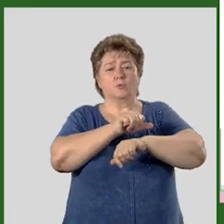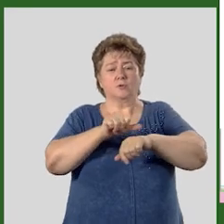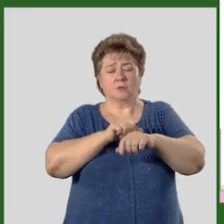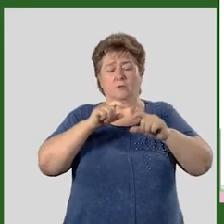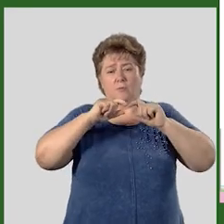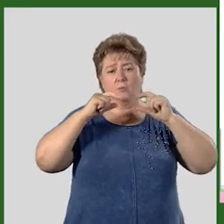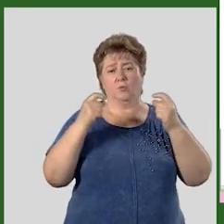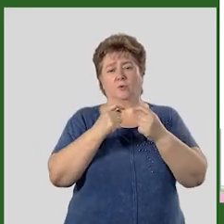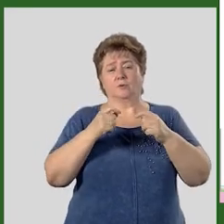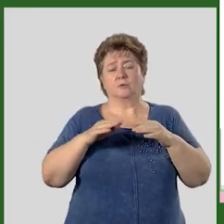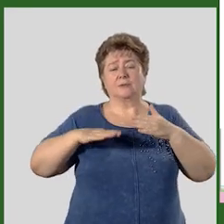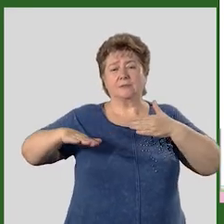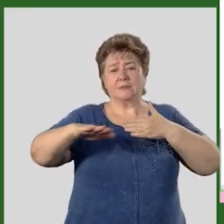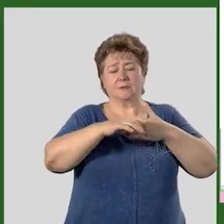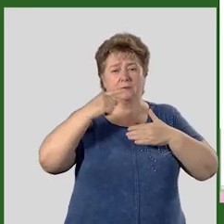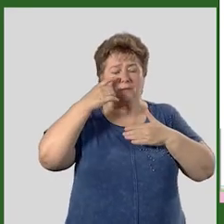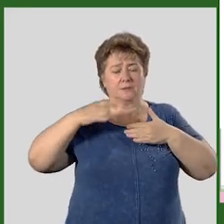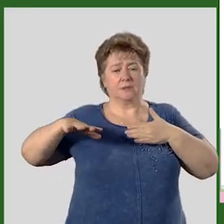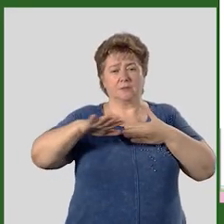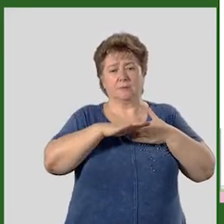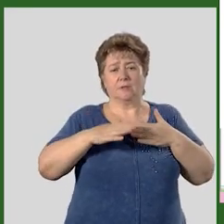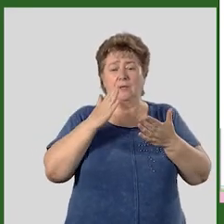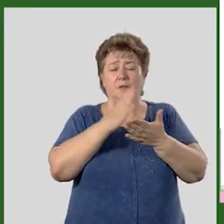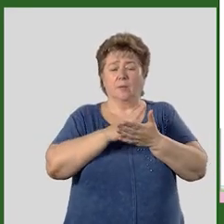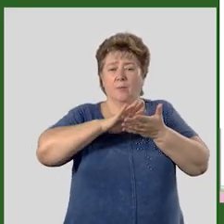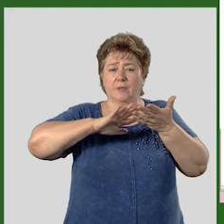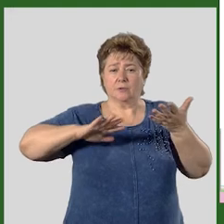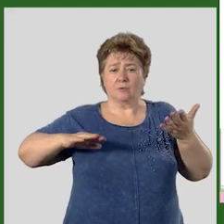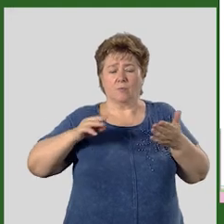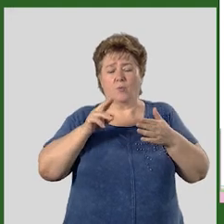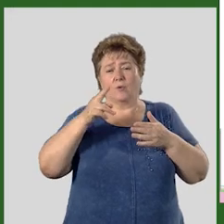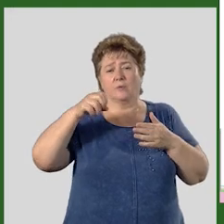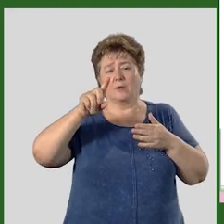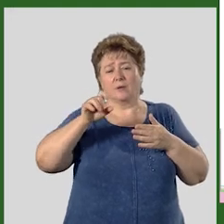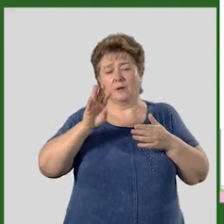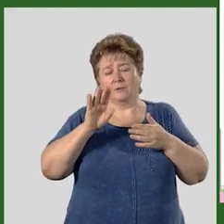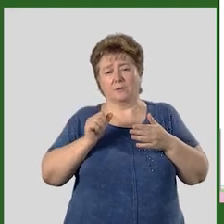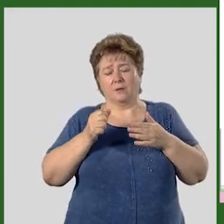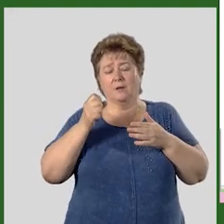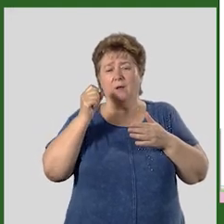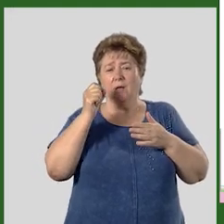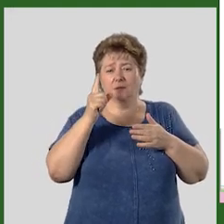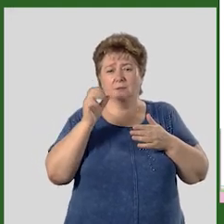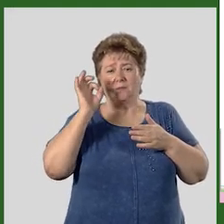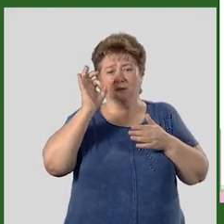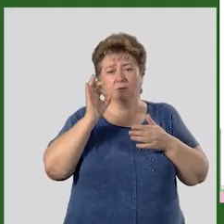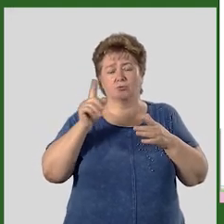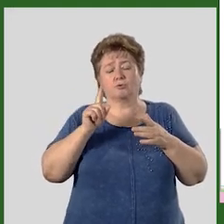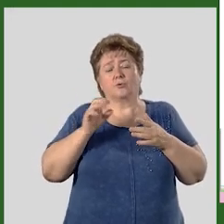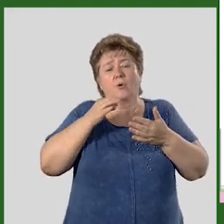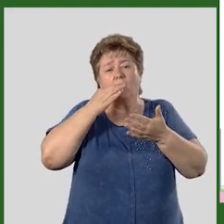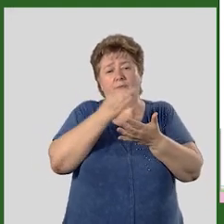поясу. Территория Кыргызской республики имеет протяженность по долготе около 11 градусов,